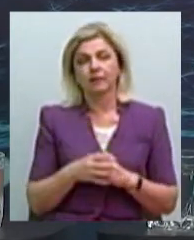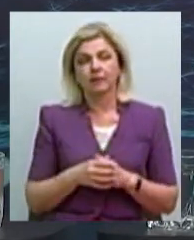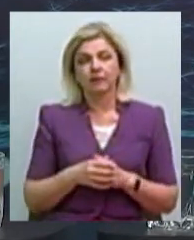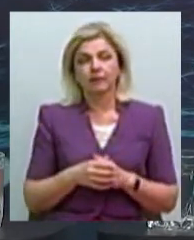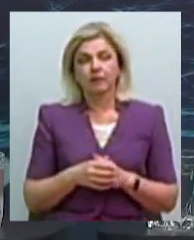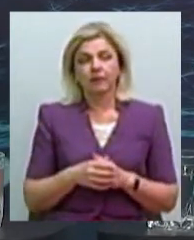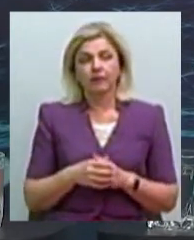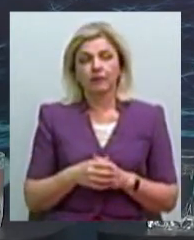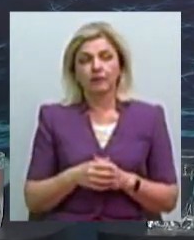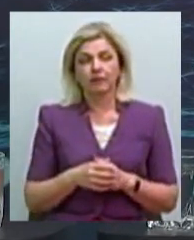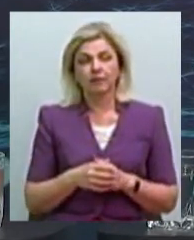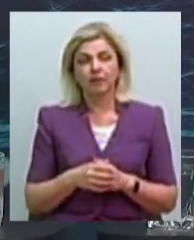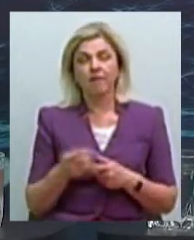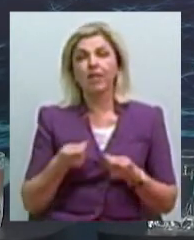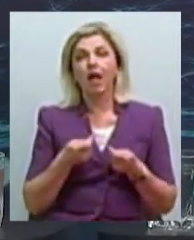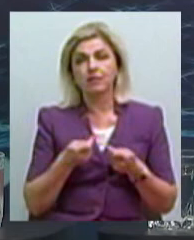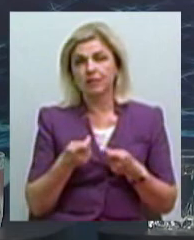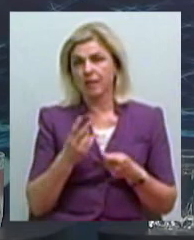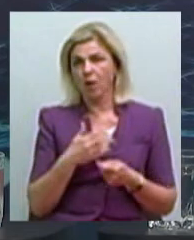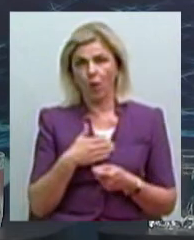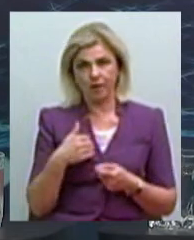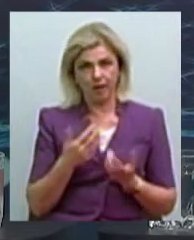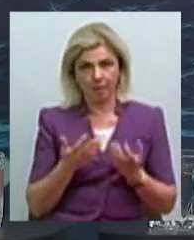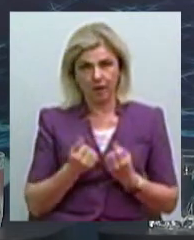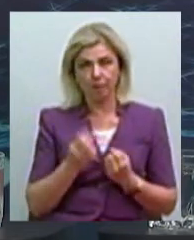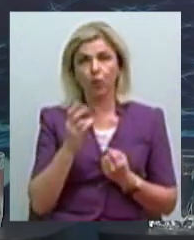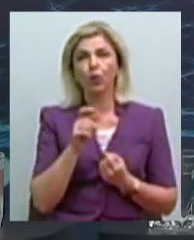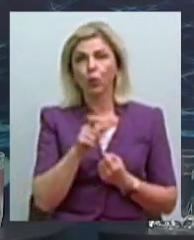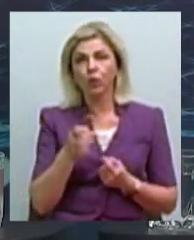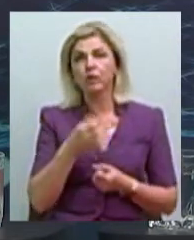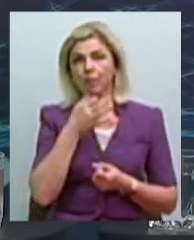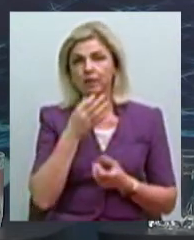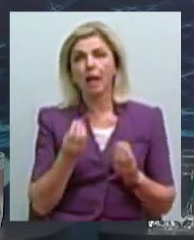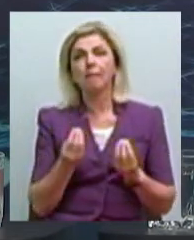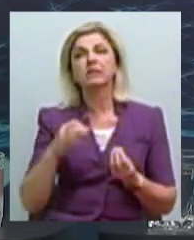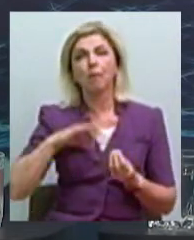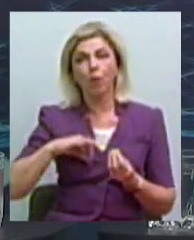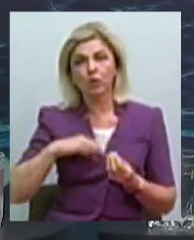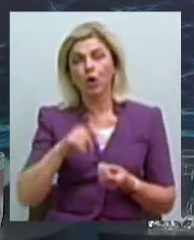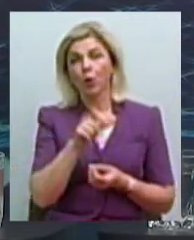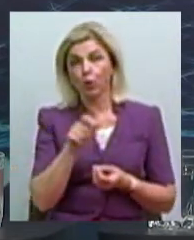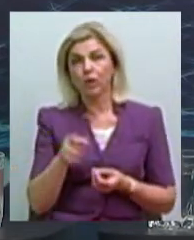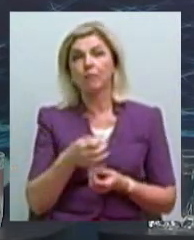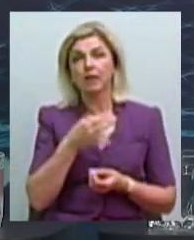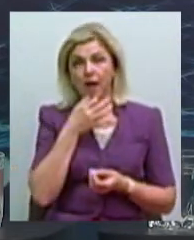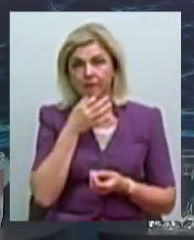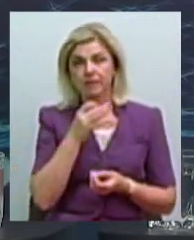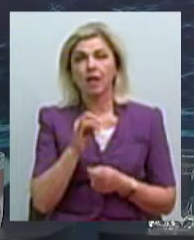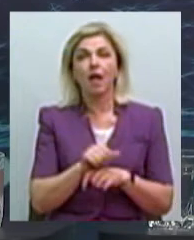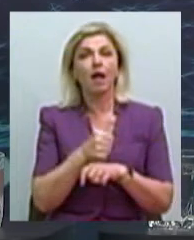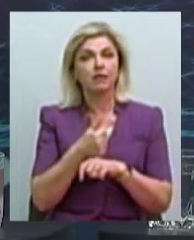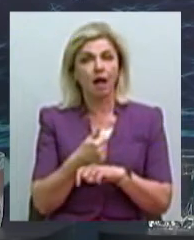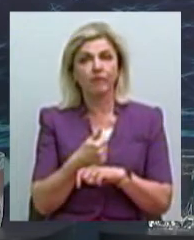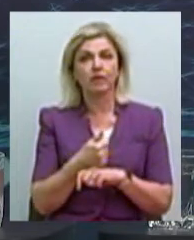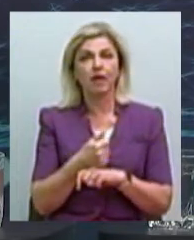захотели его принимать власти, но тем не менее он народу зашел, бизнес им пользуется, людям он нравится. И самое главное вот